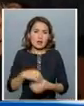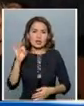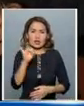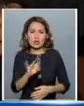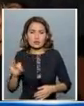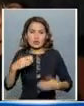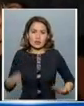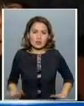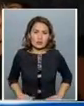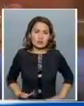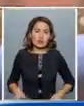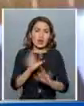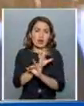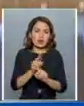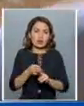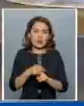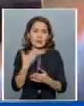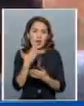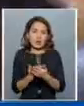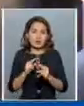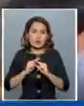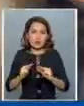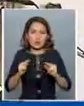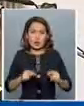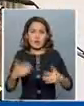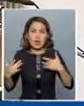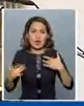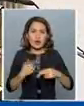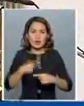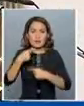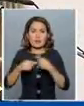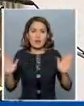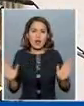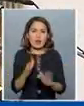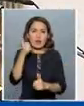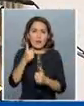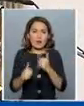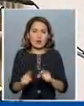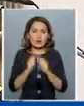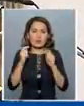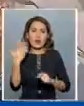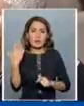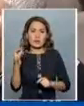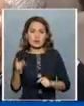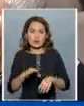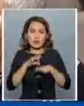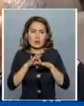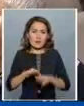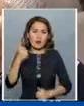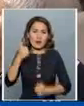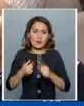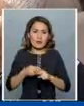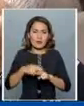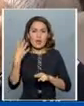Ал бүгін әйгілі әнші ұлағатты ұстаз сахна саңлағының құрметіне арналған дәстүрлі ән байқауы болды. 5-ші рет өткізіліп отырған